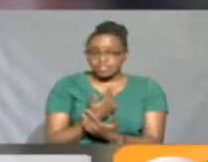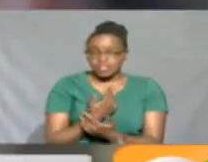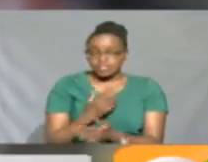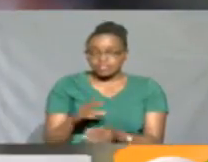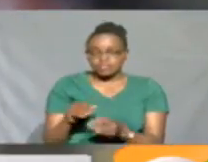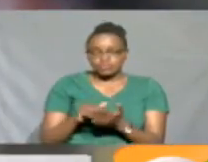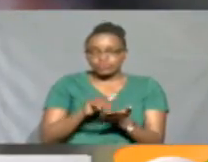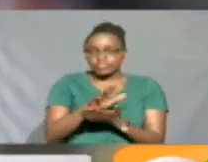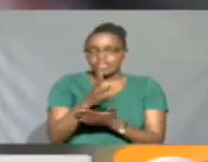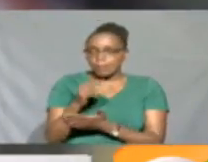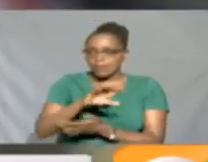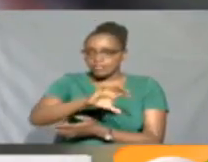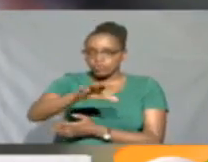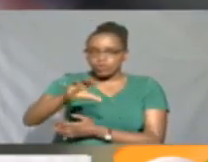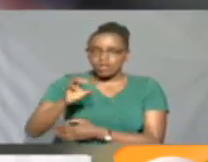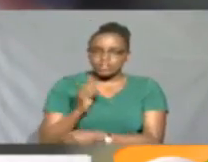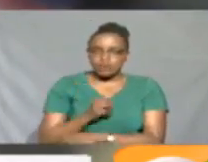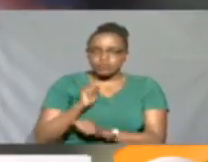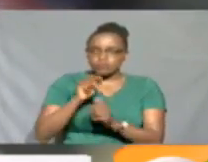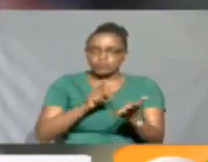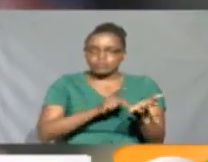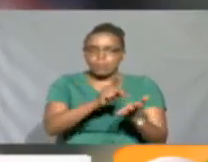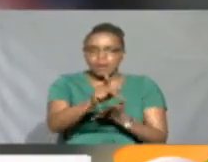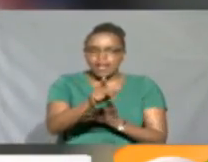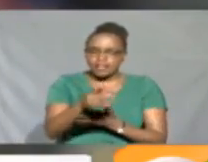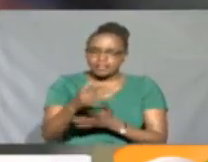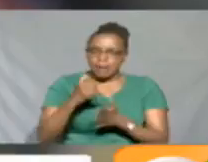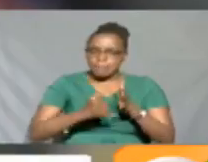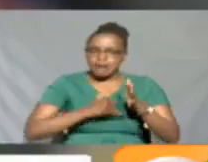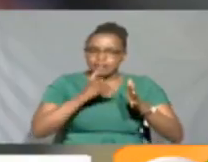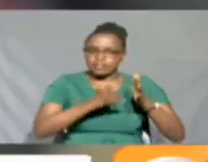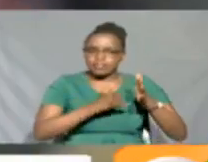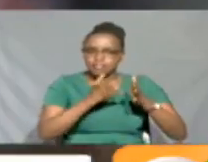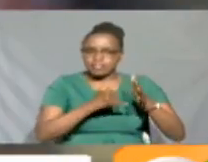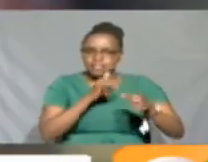pesa katika kaunti zetu, waweze kununua machine nyingi zaidi